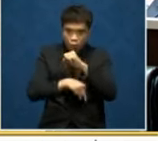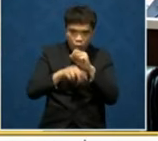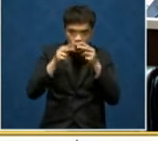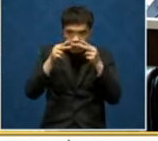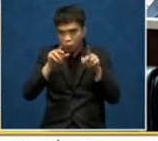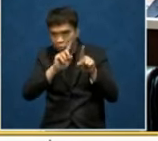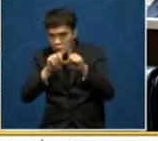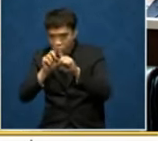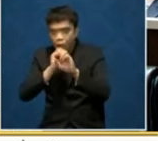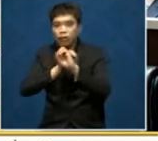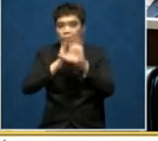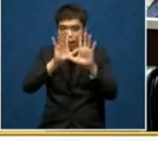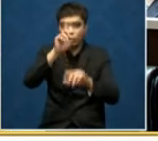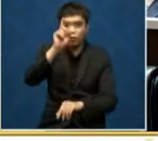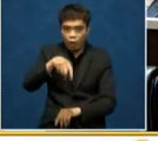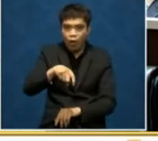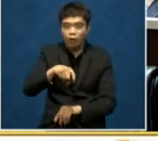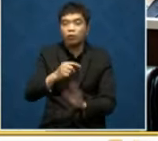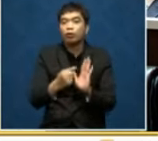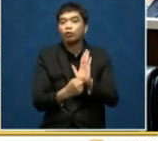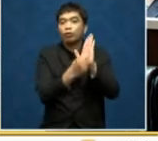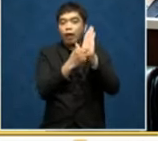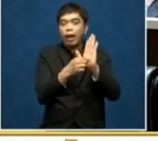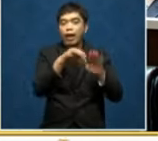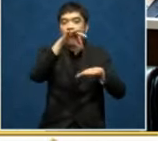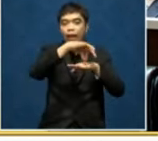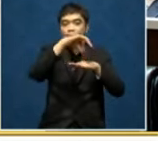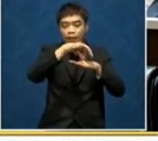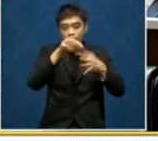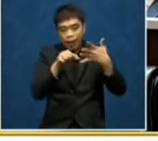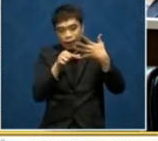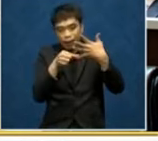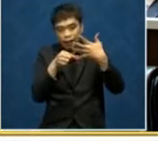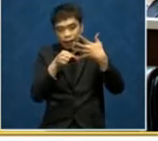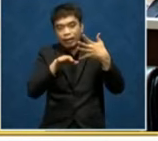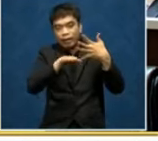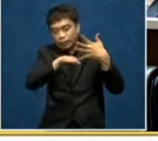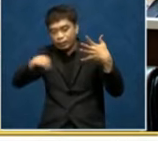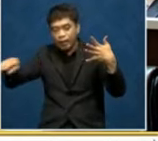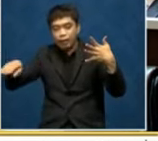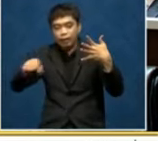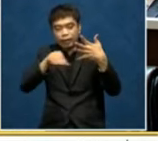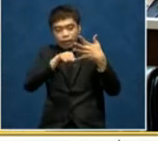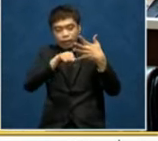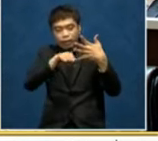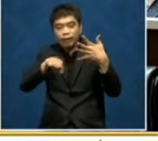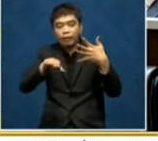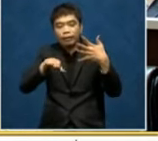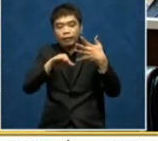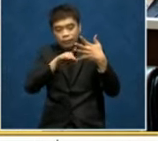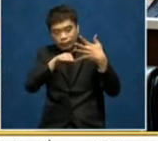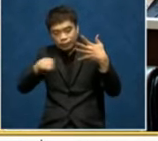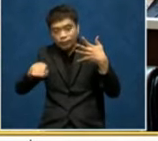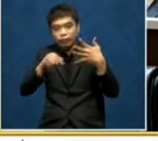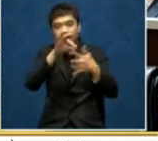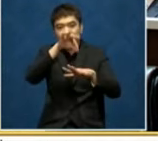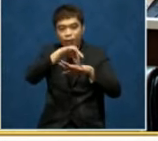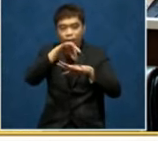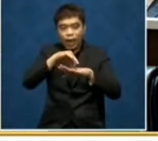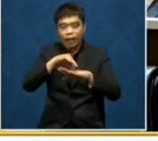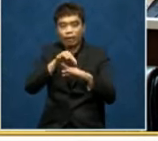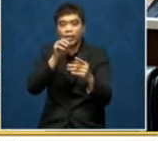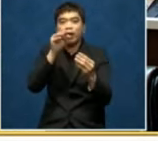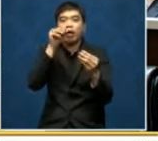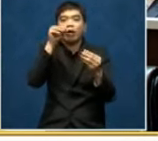ยิ่งตำรวจชั้นประทวนและนายตำรวจสัญญาบัตรชั้นต้นที่ทำงานใกล้ชิดกับพี่น้อง